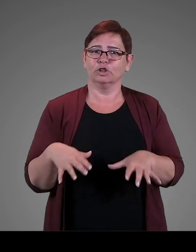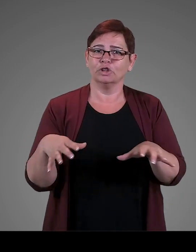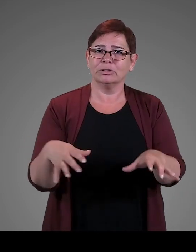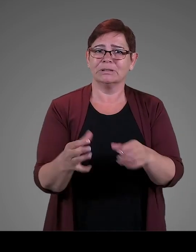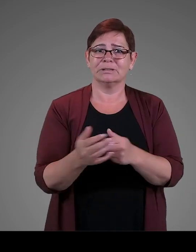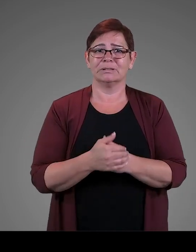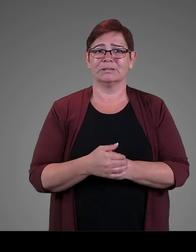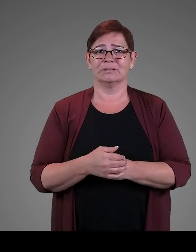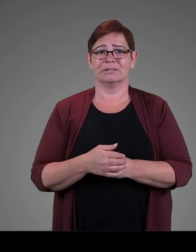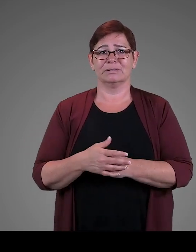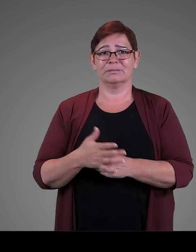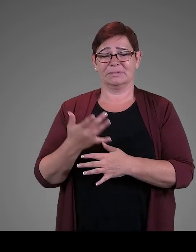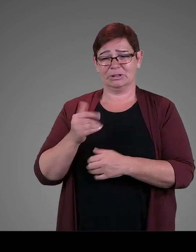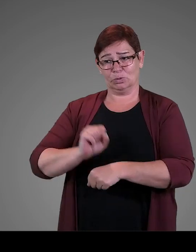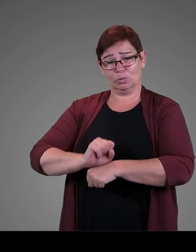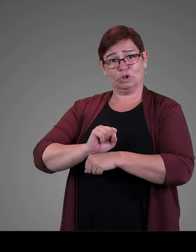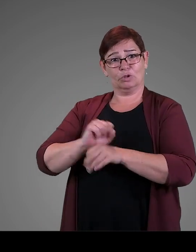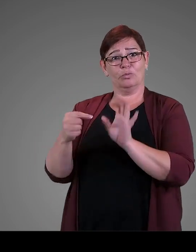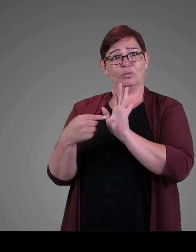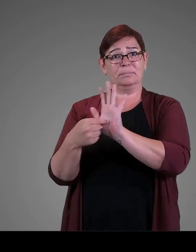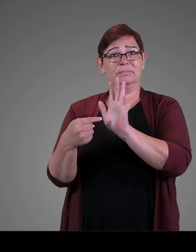présent